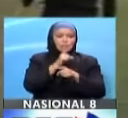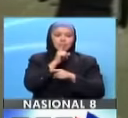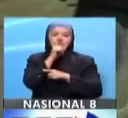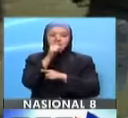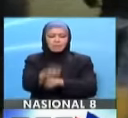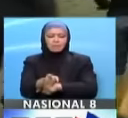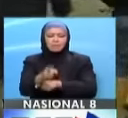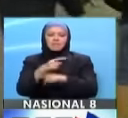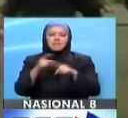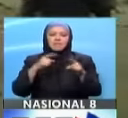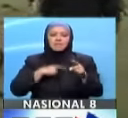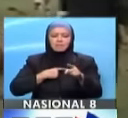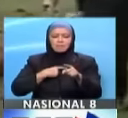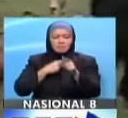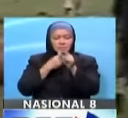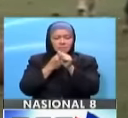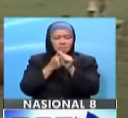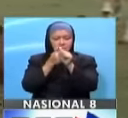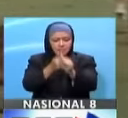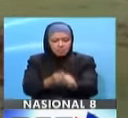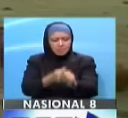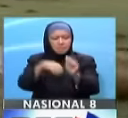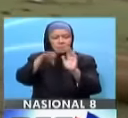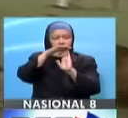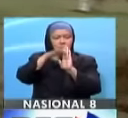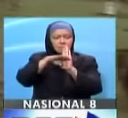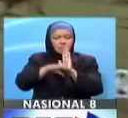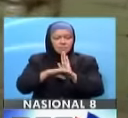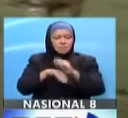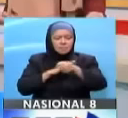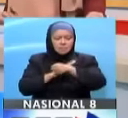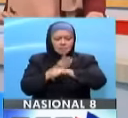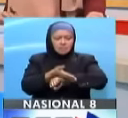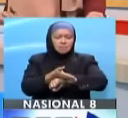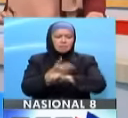dalam menegakkan syiar Islam.